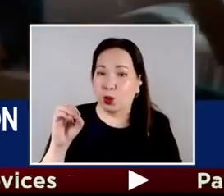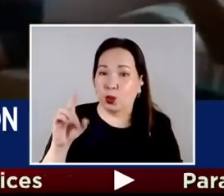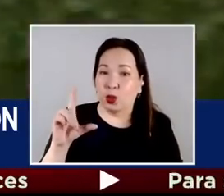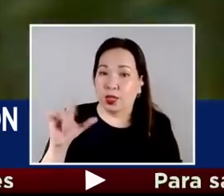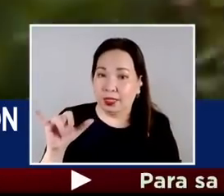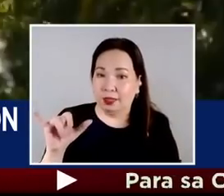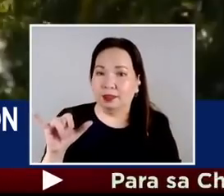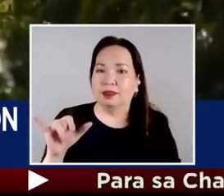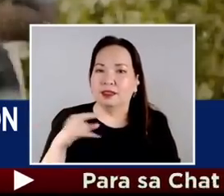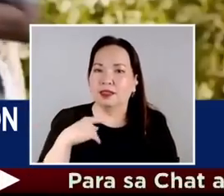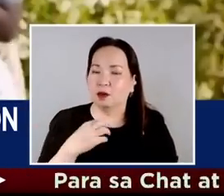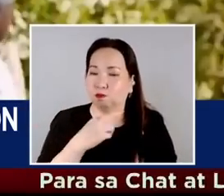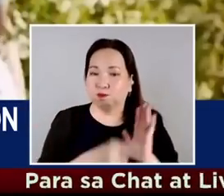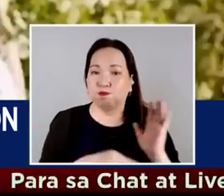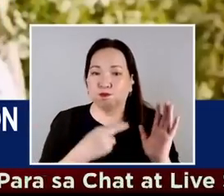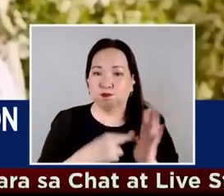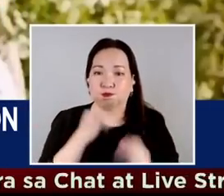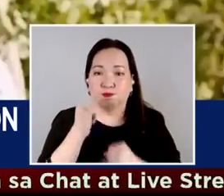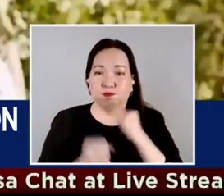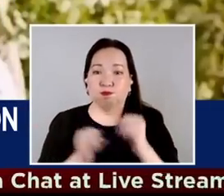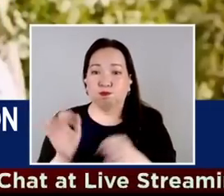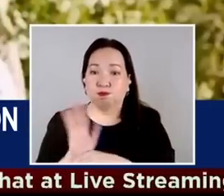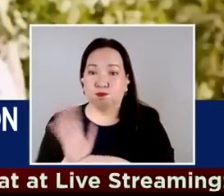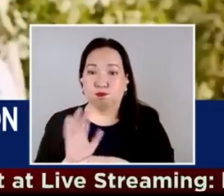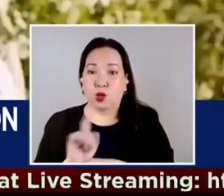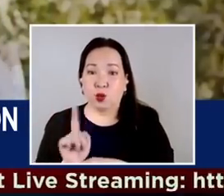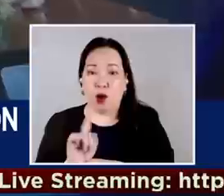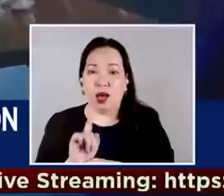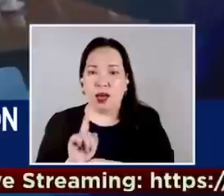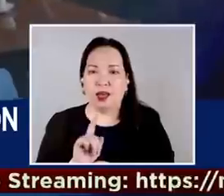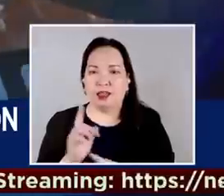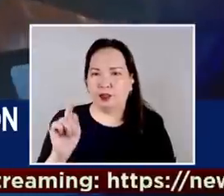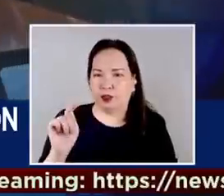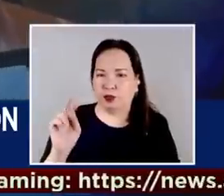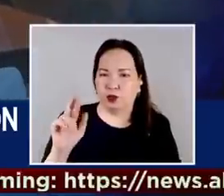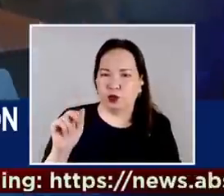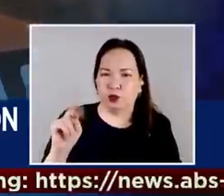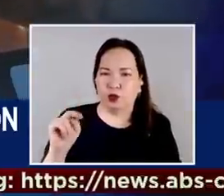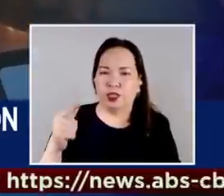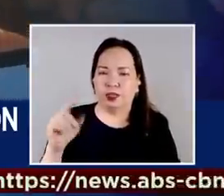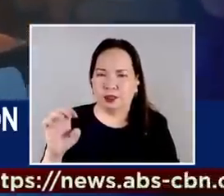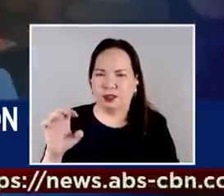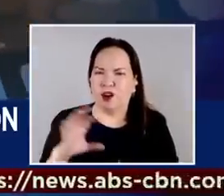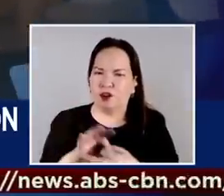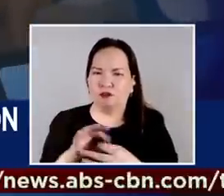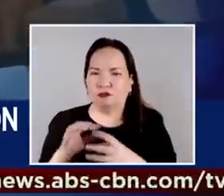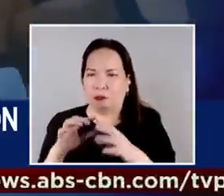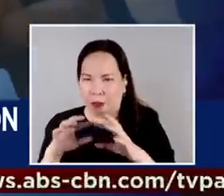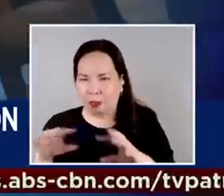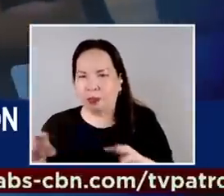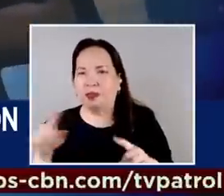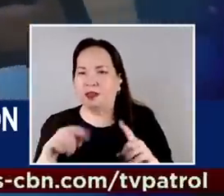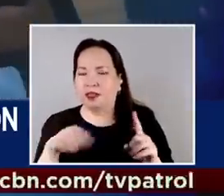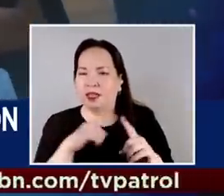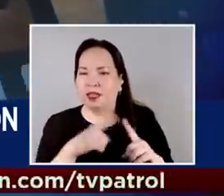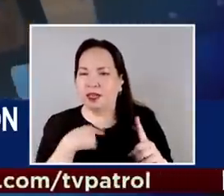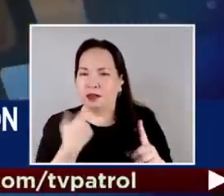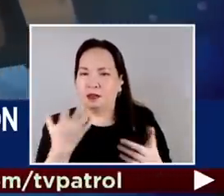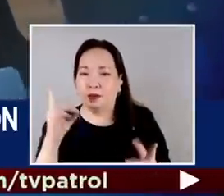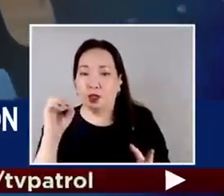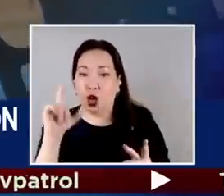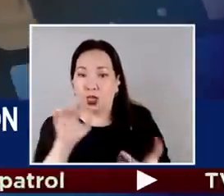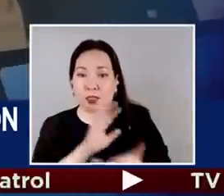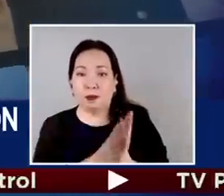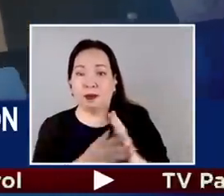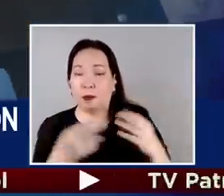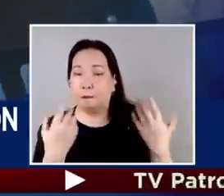bida sa internationally acclaimed movie na Triangle of Sadness. Maugong din sa Hollywood na malaki ang chance ni Dolly na manumina